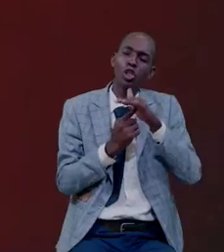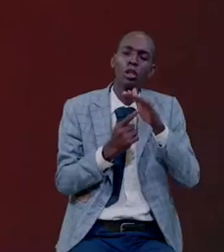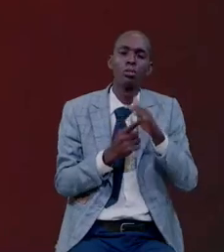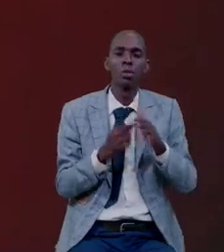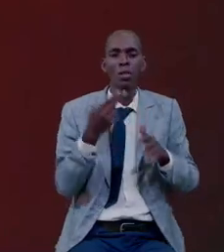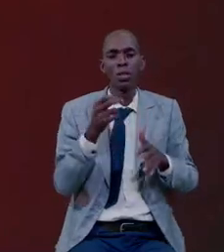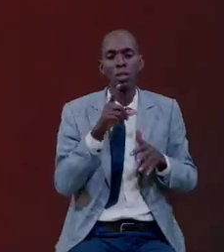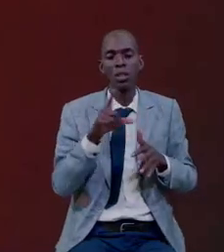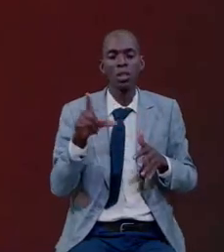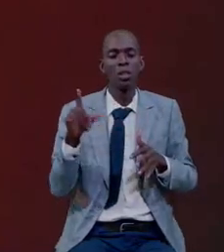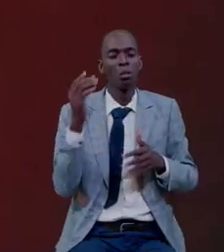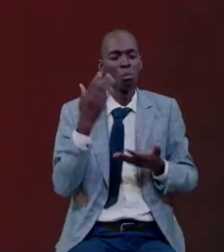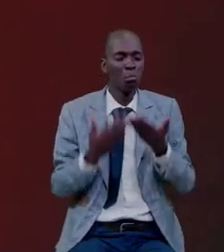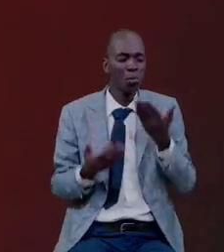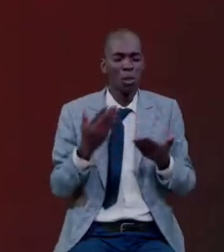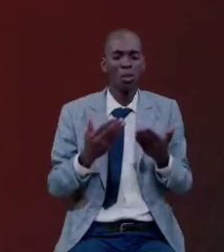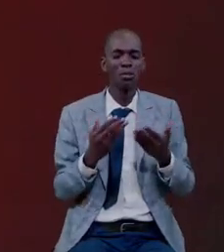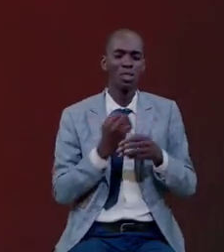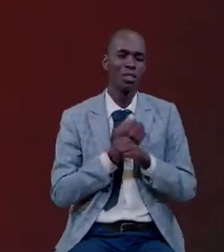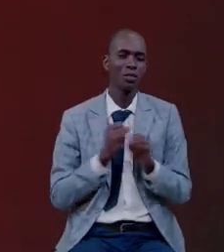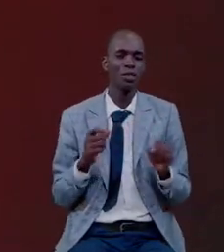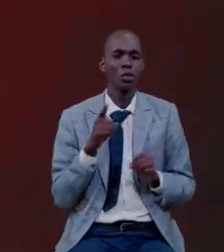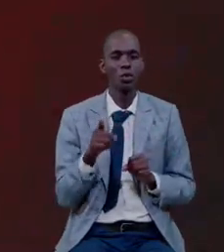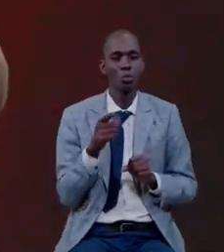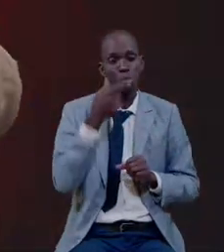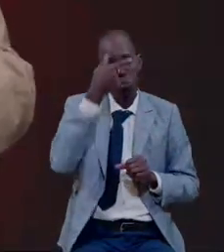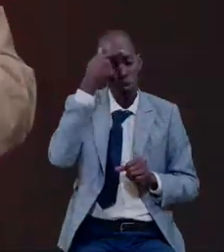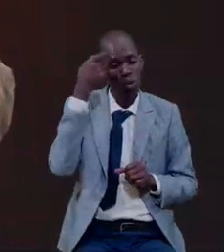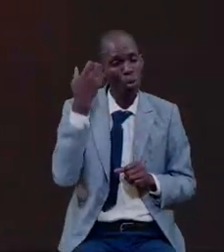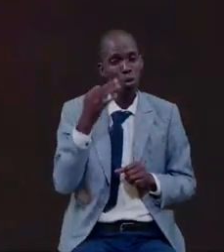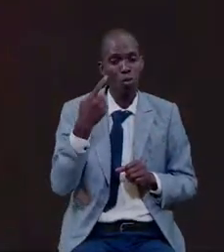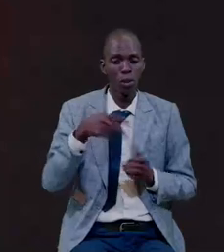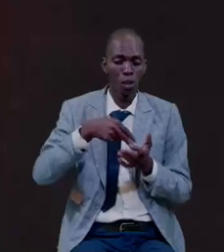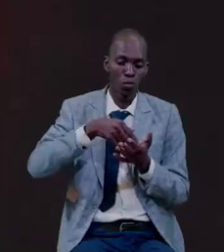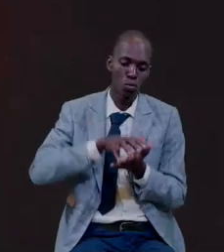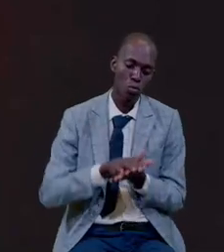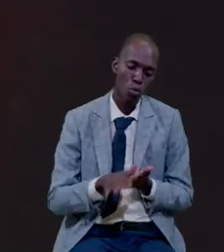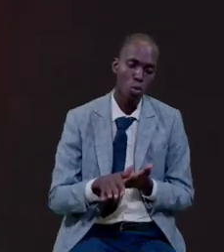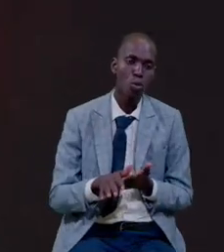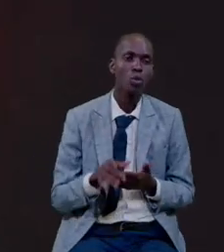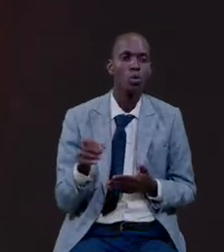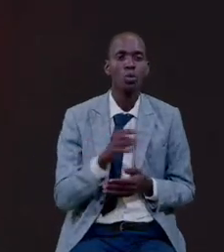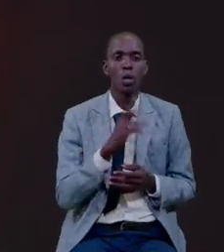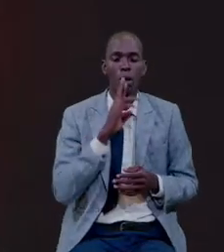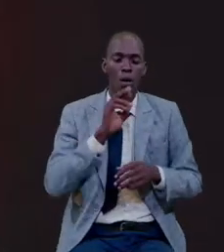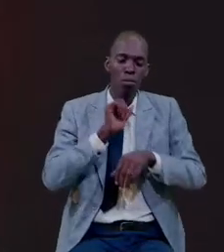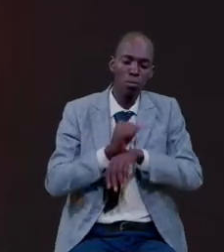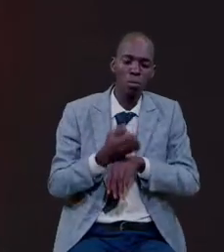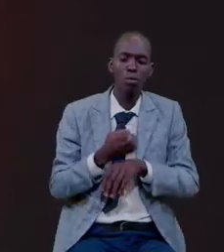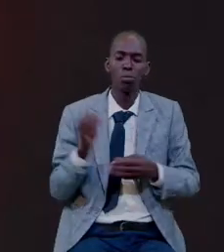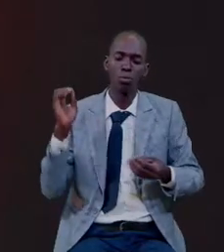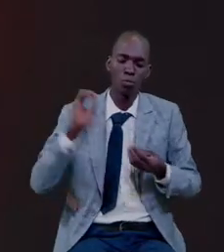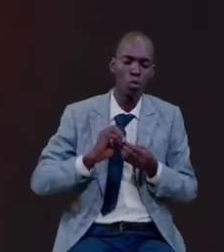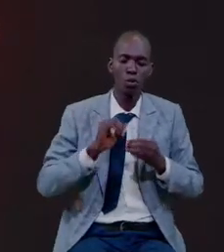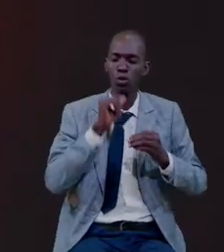difficile, mais presque vous essoufflant à cause de la pente. Mais un pas à